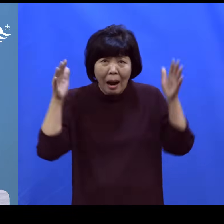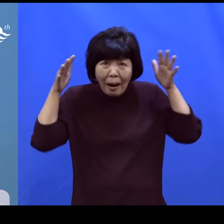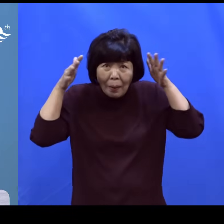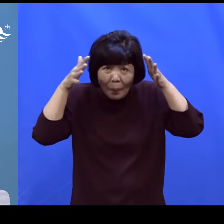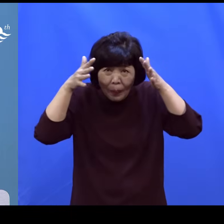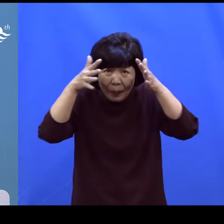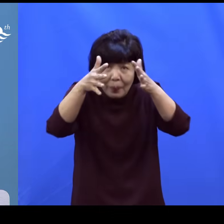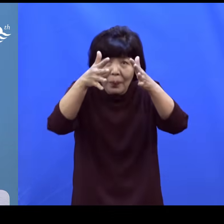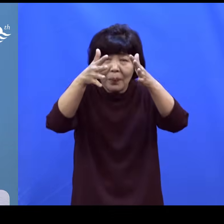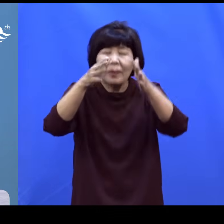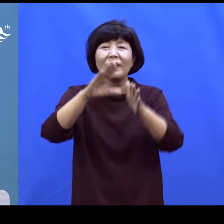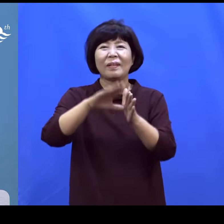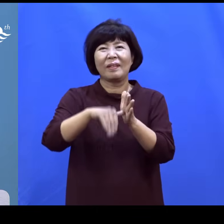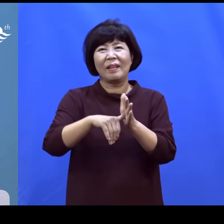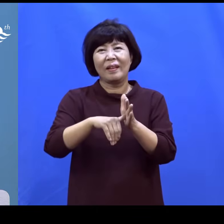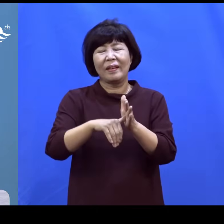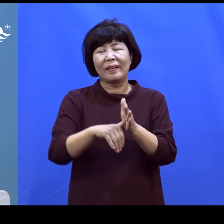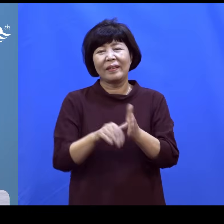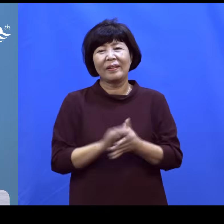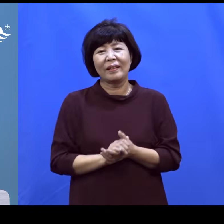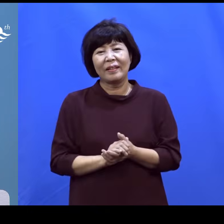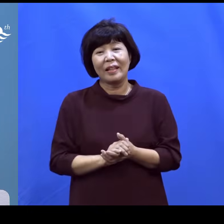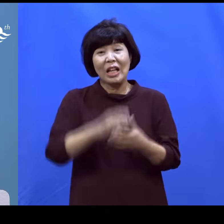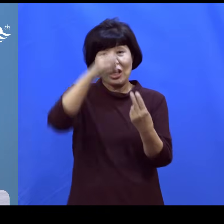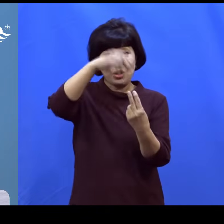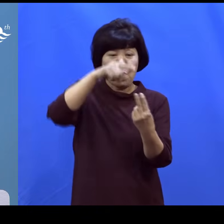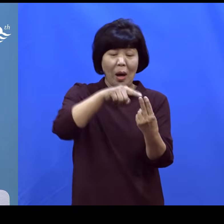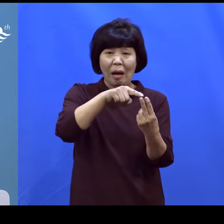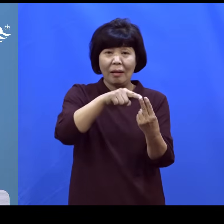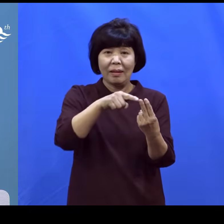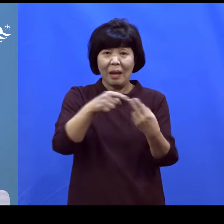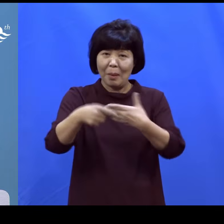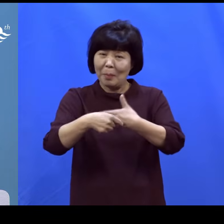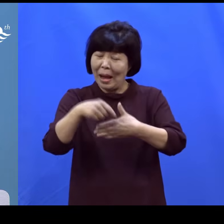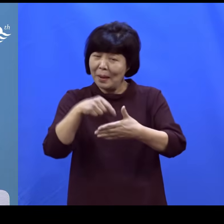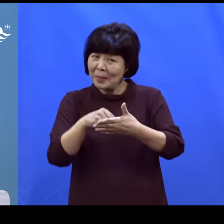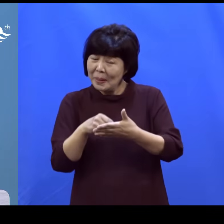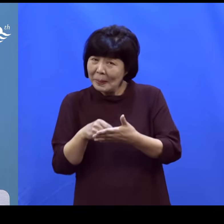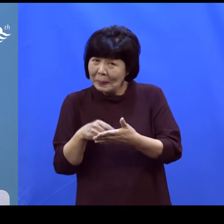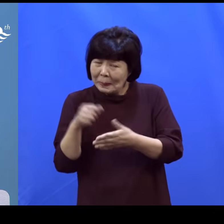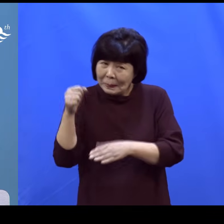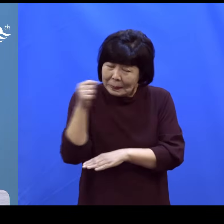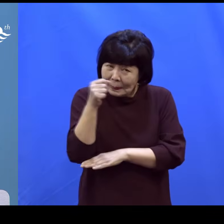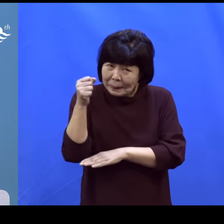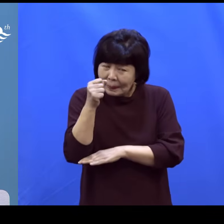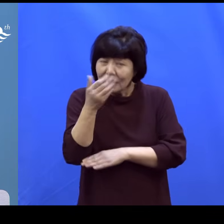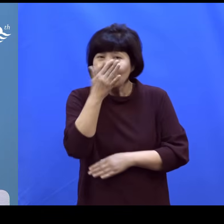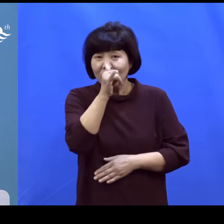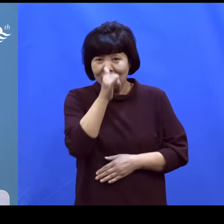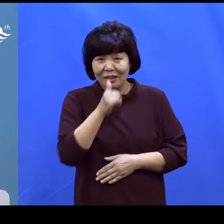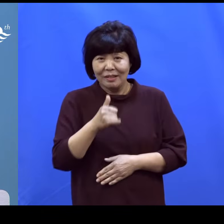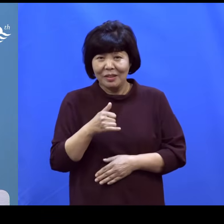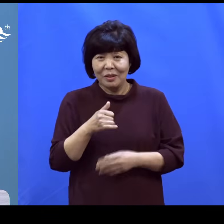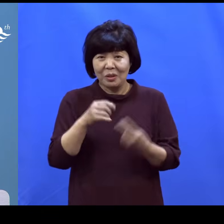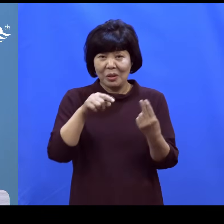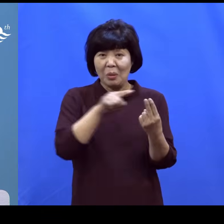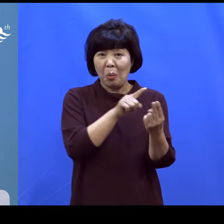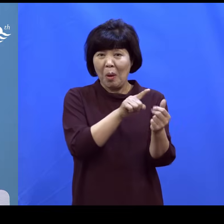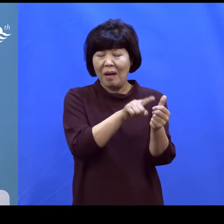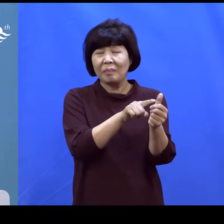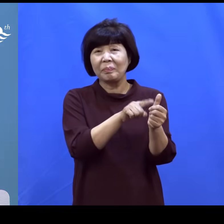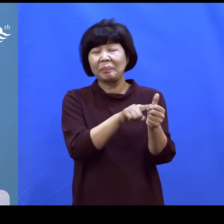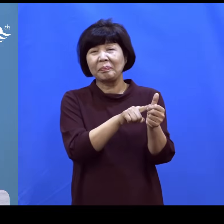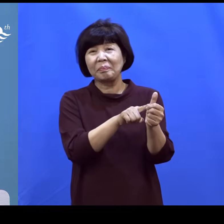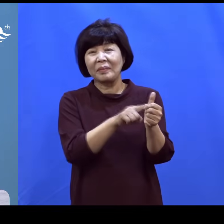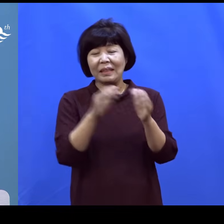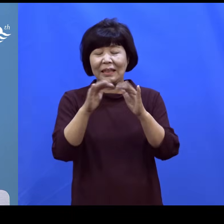받았습니다. 이쯤 되면 요한도 마음이 흔들릴만 해요. 조금만 이렇게 자기가 약간 행동만 다르게